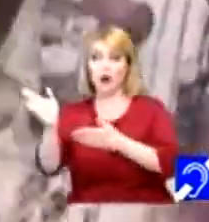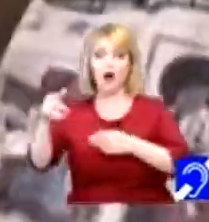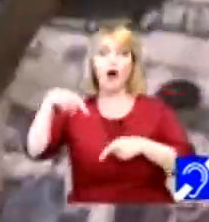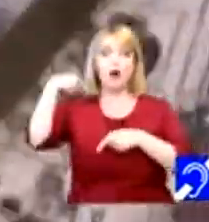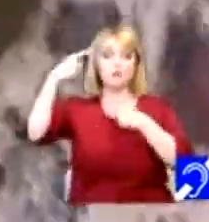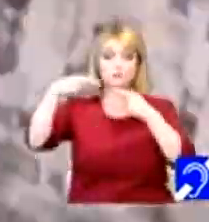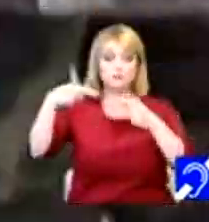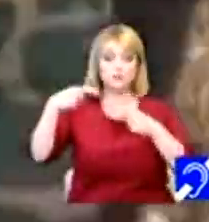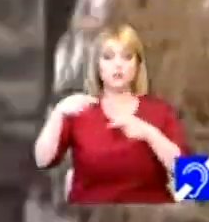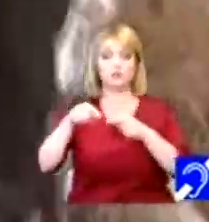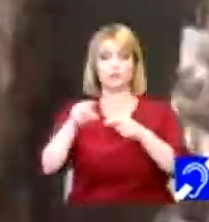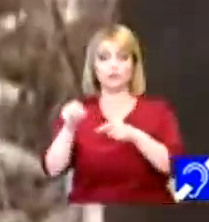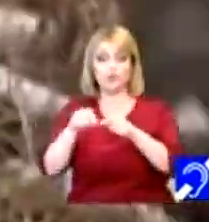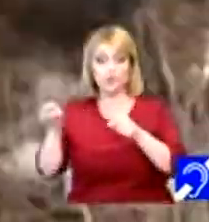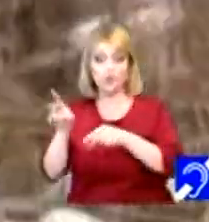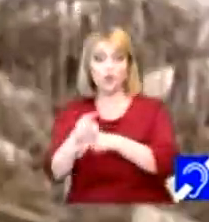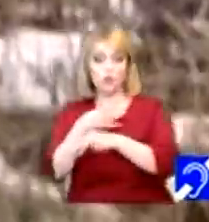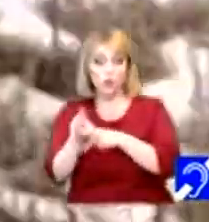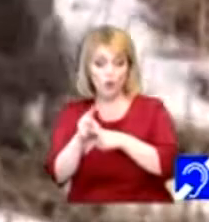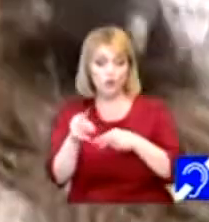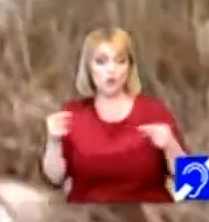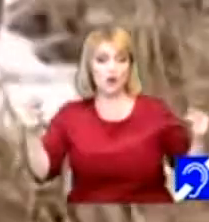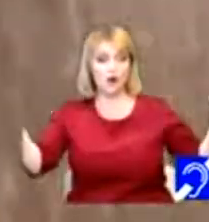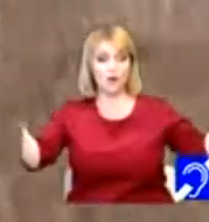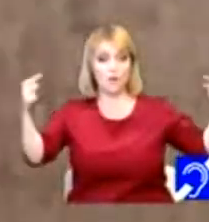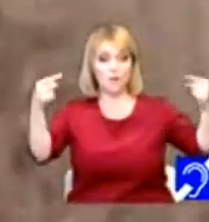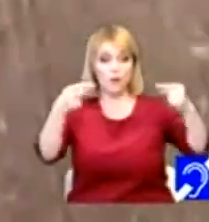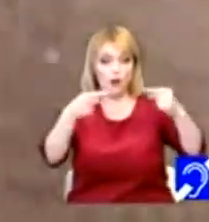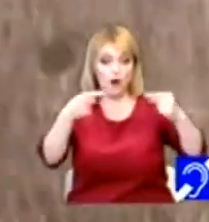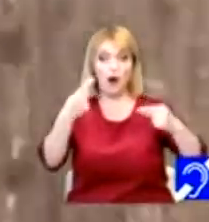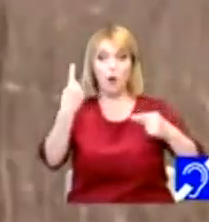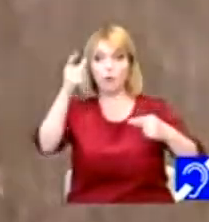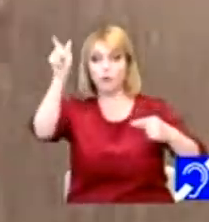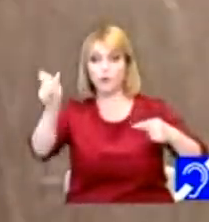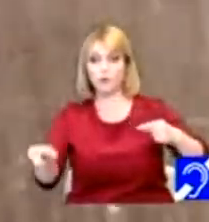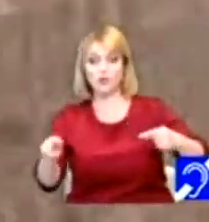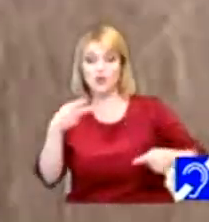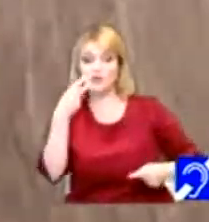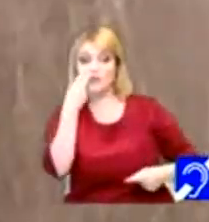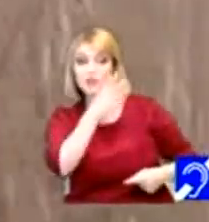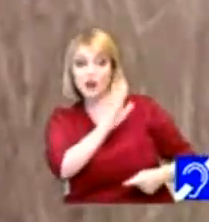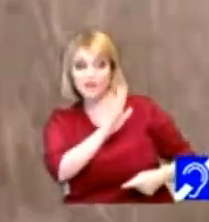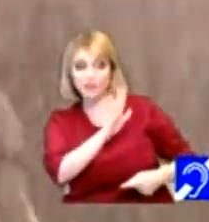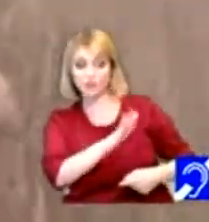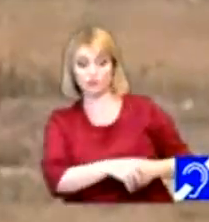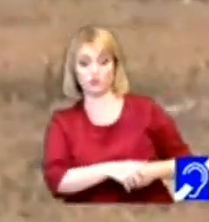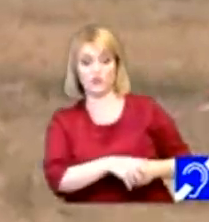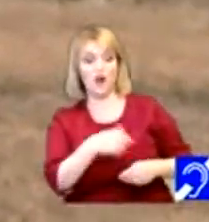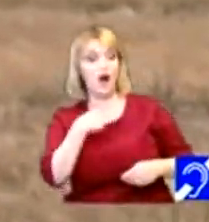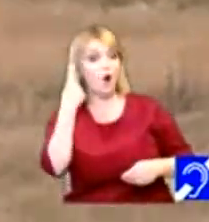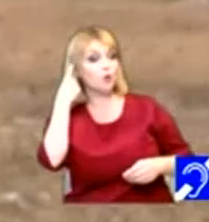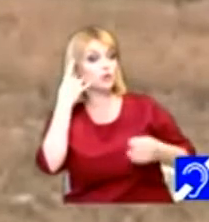afară era deja întuneric, aproximativ la ora 22:30 de minute, bărbatul care stătea în drum a auzit un zgomot, după care